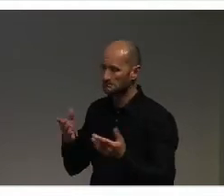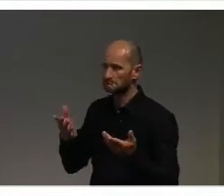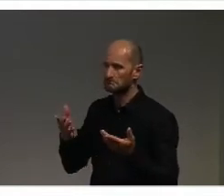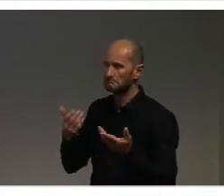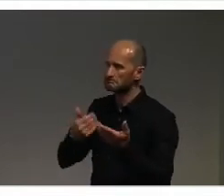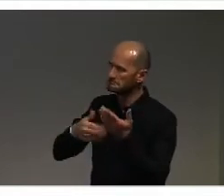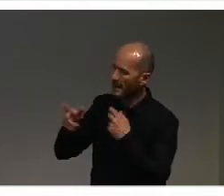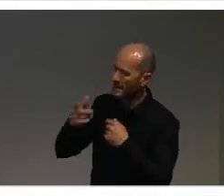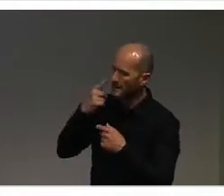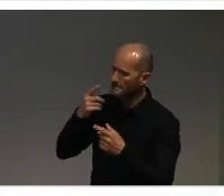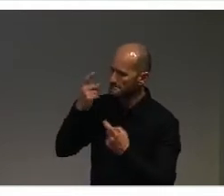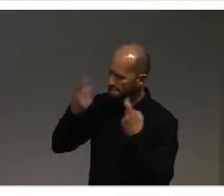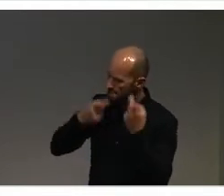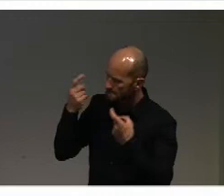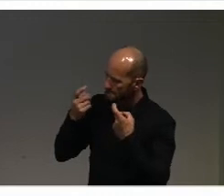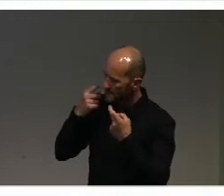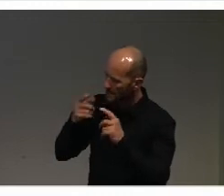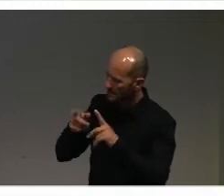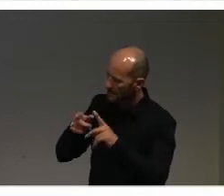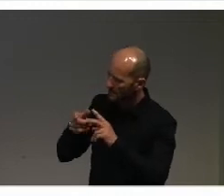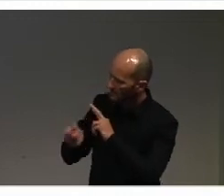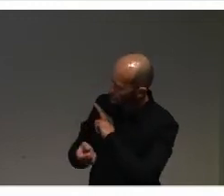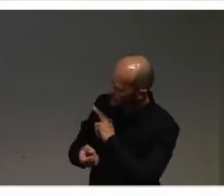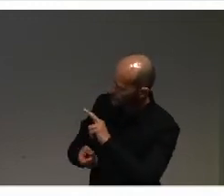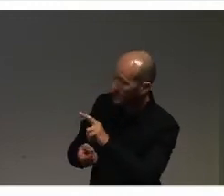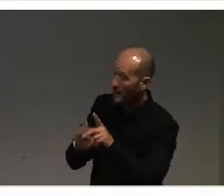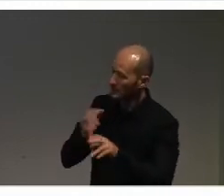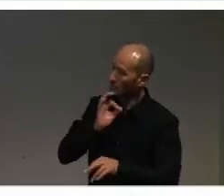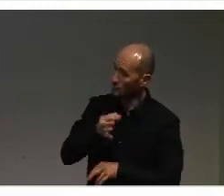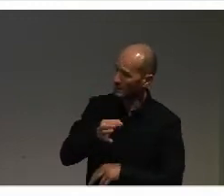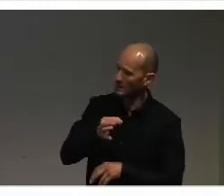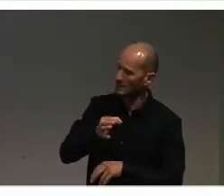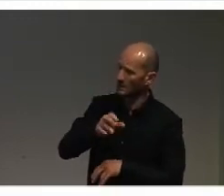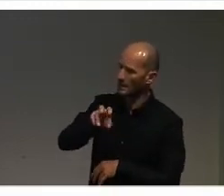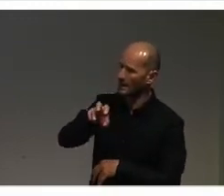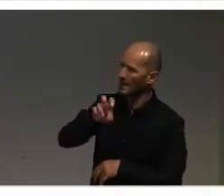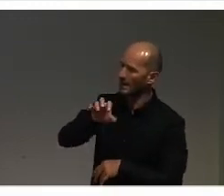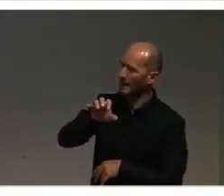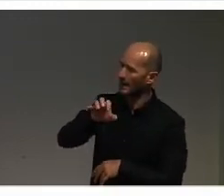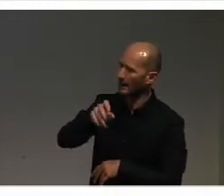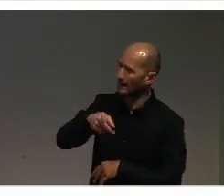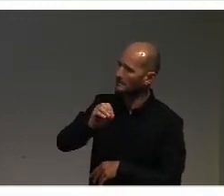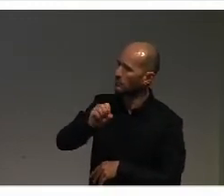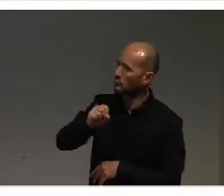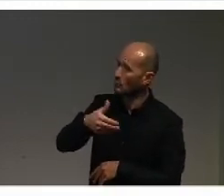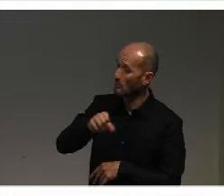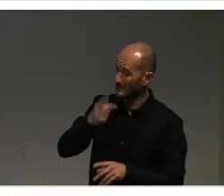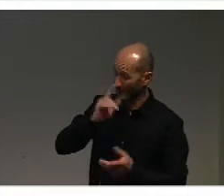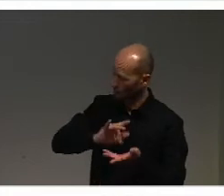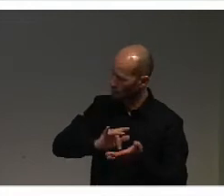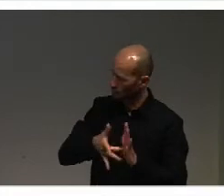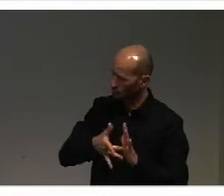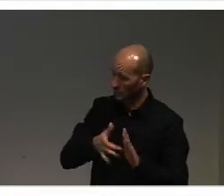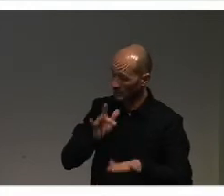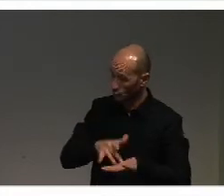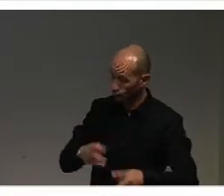dimension longitudinale, alors que le concept de l'exposome nous amène à réfléchir sur cette dimension longitudinale tout au long d'un parcours de